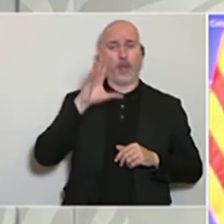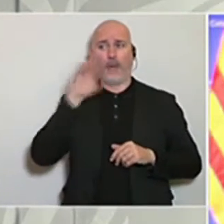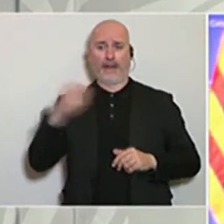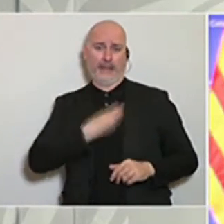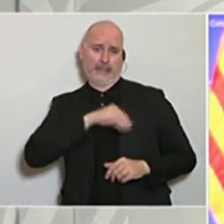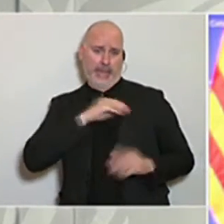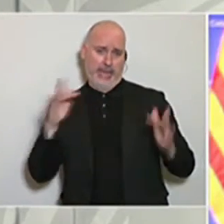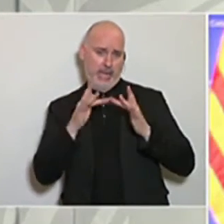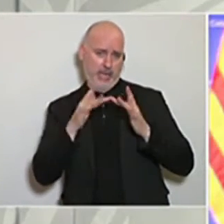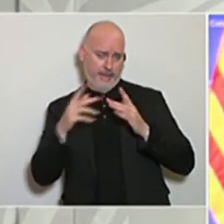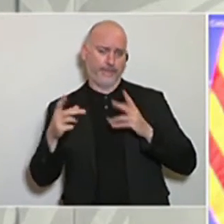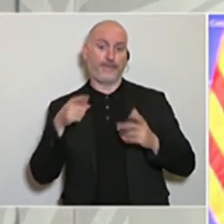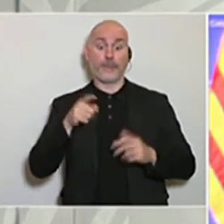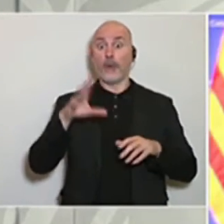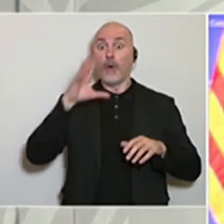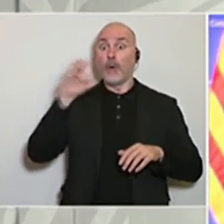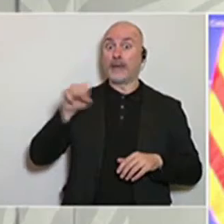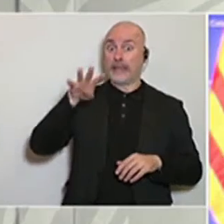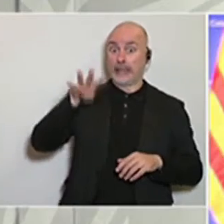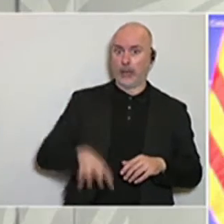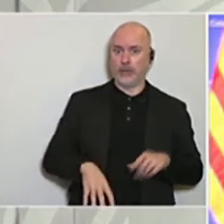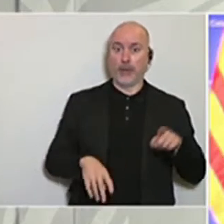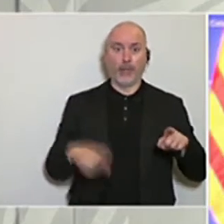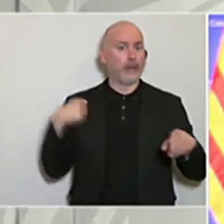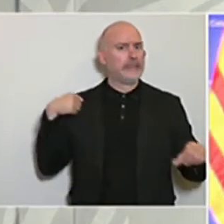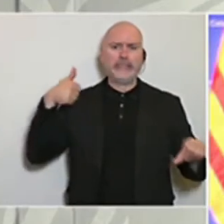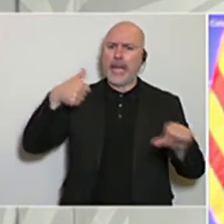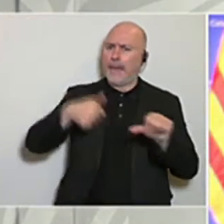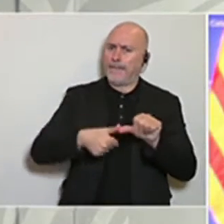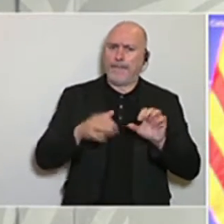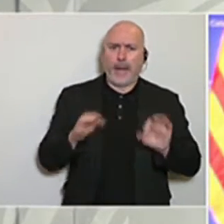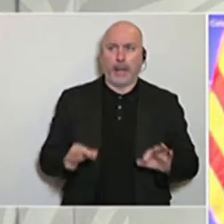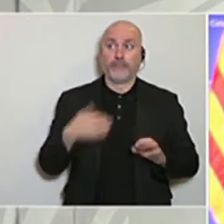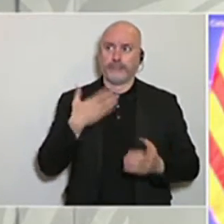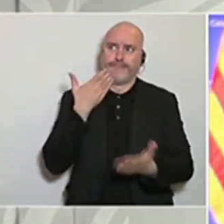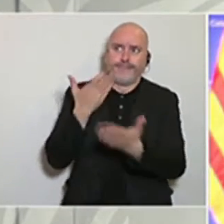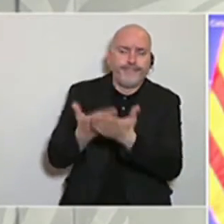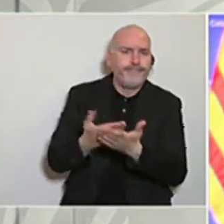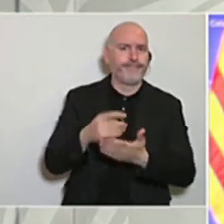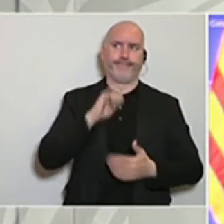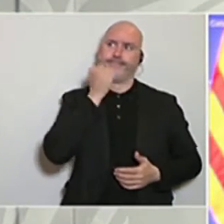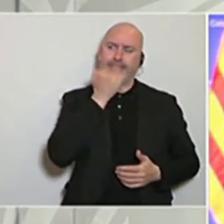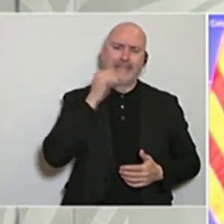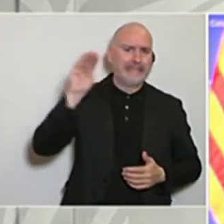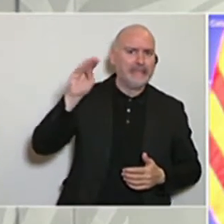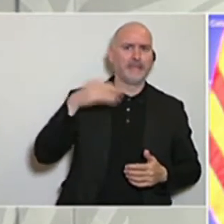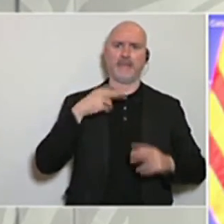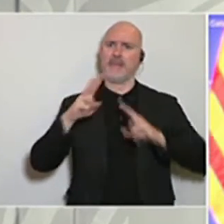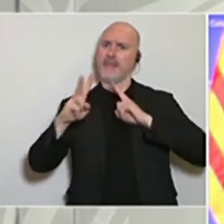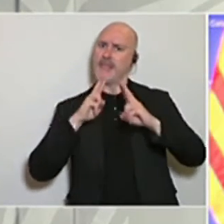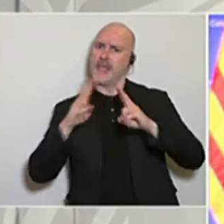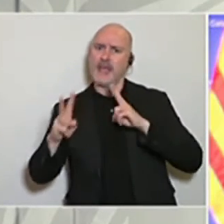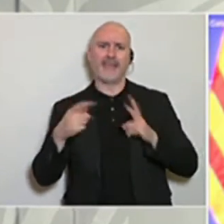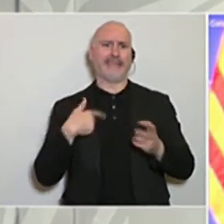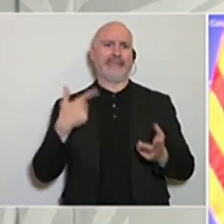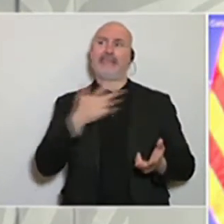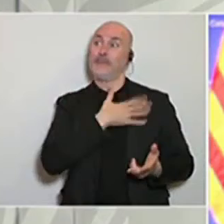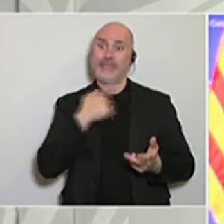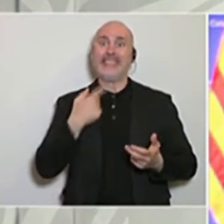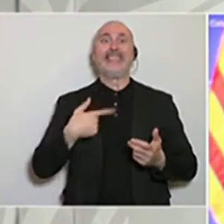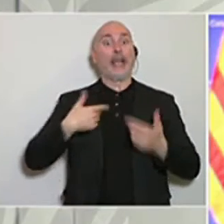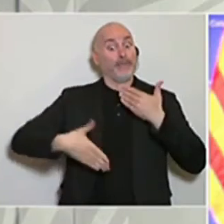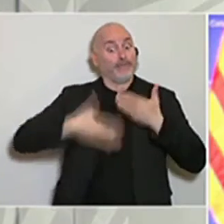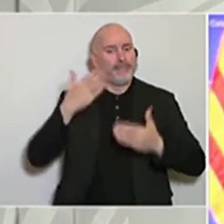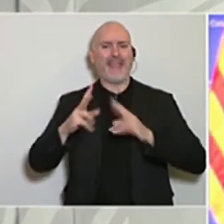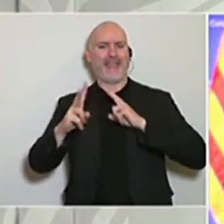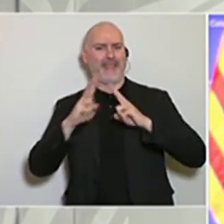En aquest sentit, des del govern de Catalunya, recordar que sempre hem reclamat aquest diàleg, que sempre hem reclamat que calia afrontar des del diàleg i des